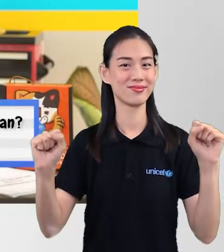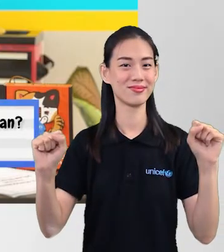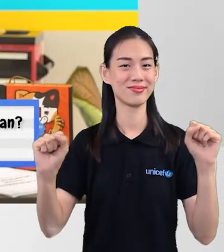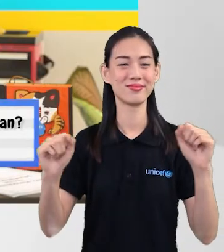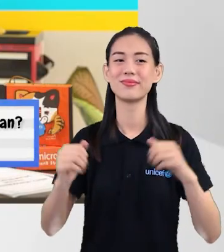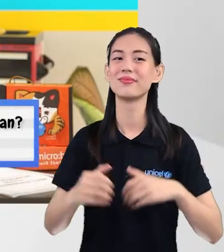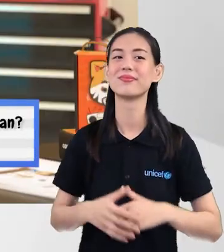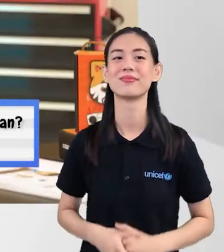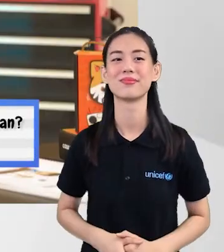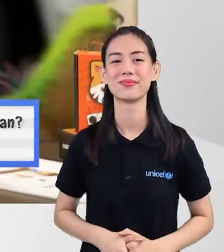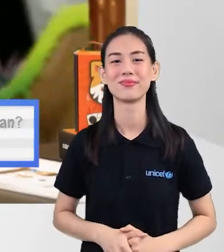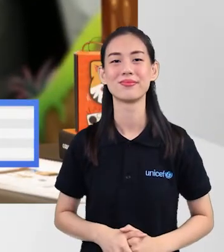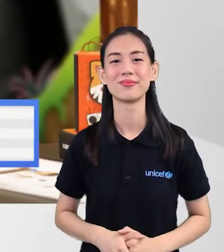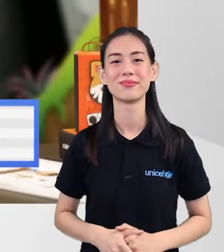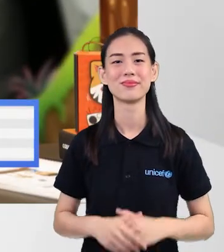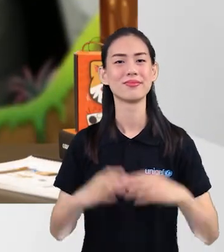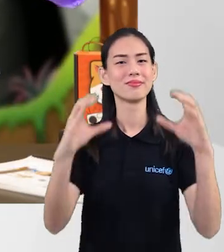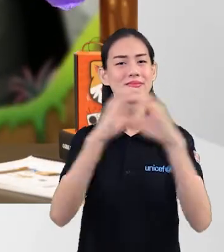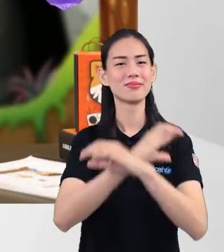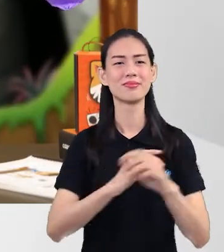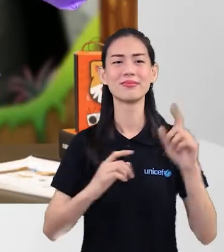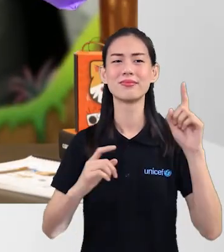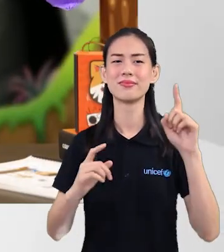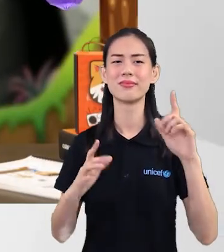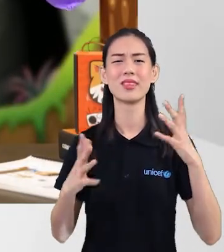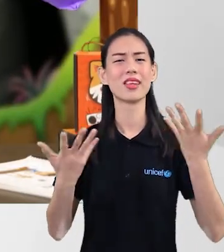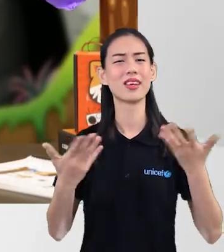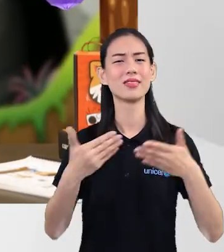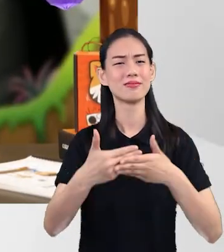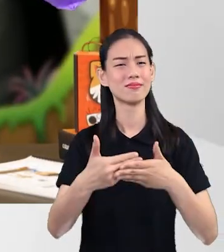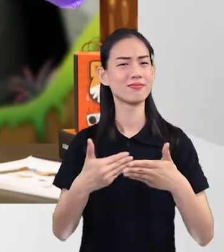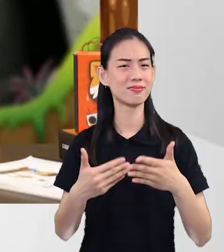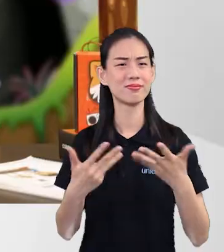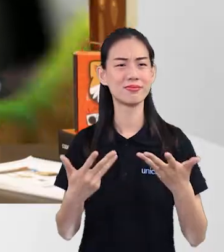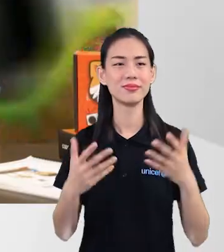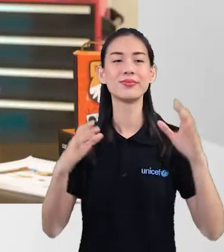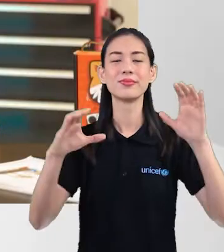supaya tidak kelihatan dari depan. Projek serigala dah siap. Cabaran anda